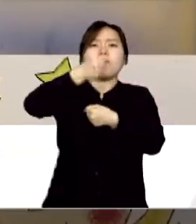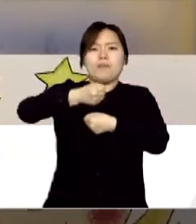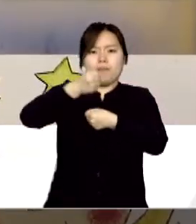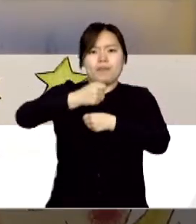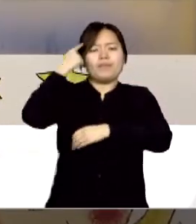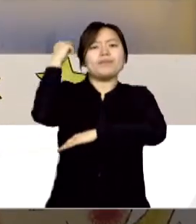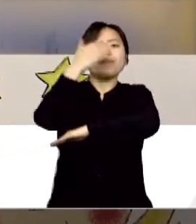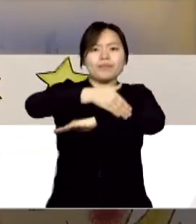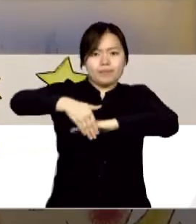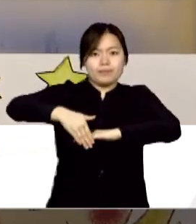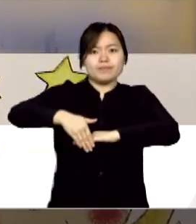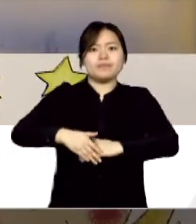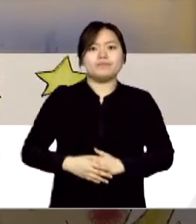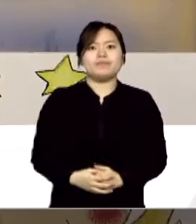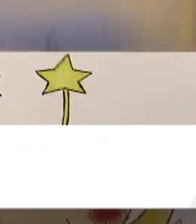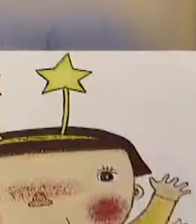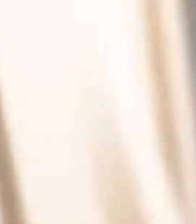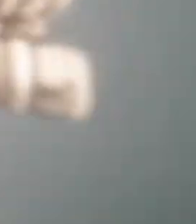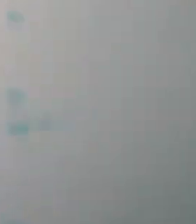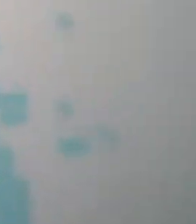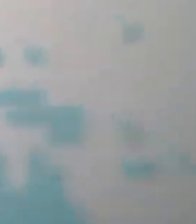환경을 조성해 나갈 방침입니다.